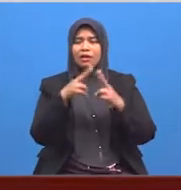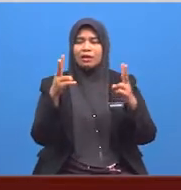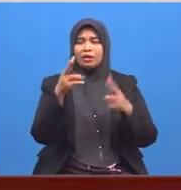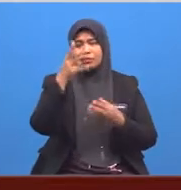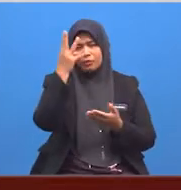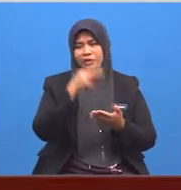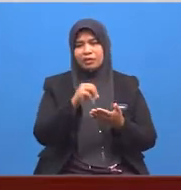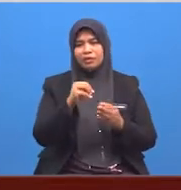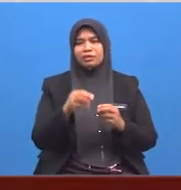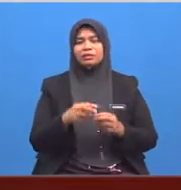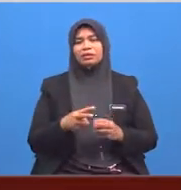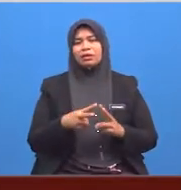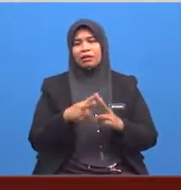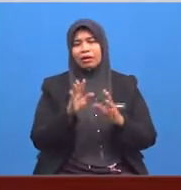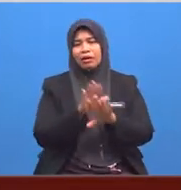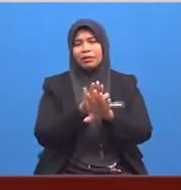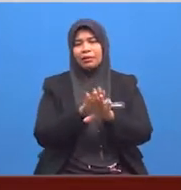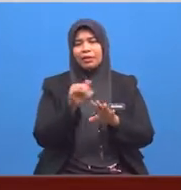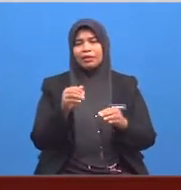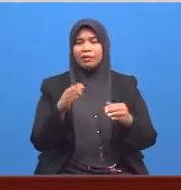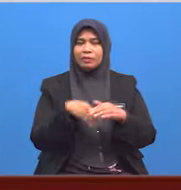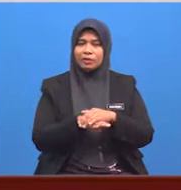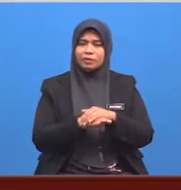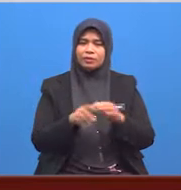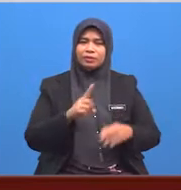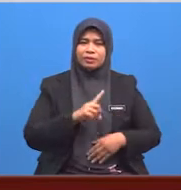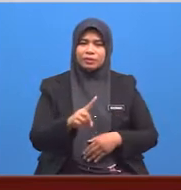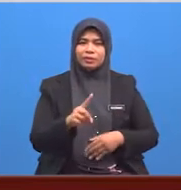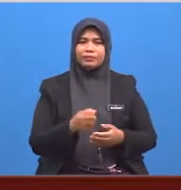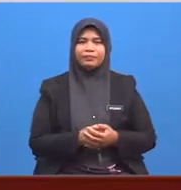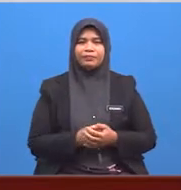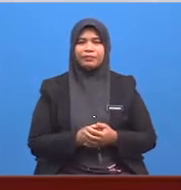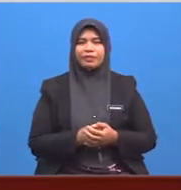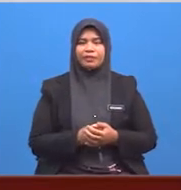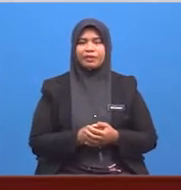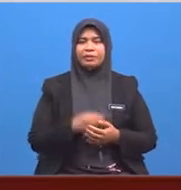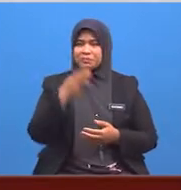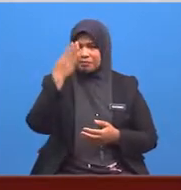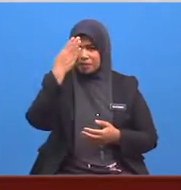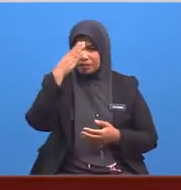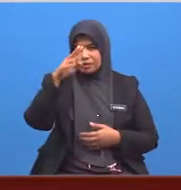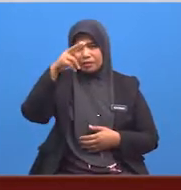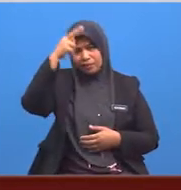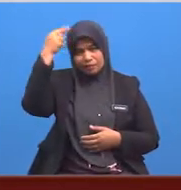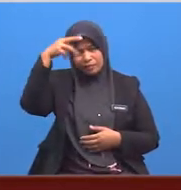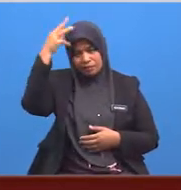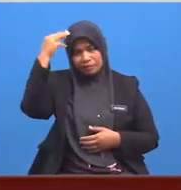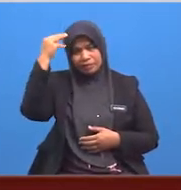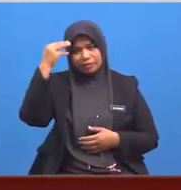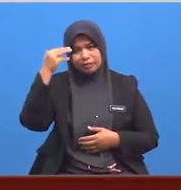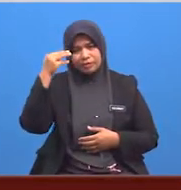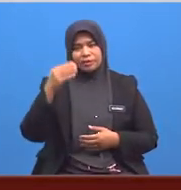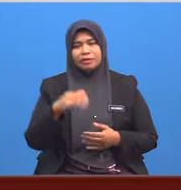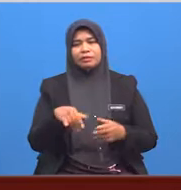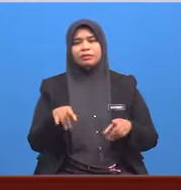semakin ramai yang memiliki Islam Bagaimana mulai UD pijakan nabi kita Yo